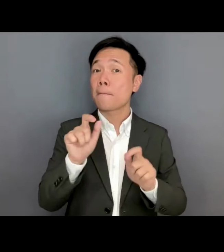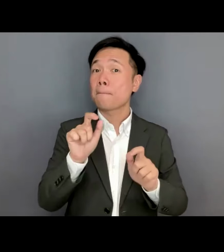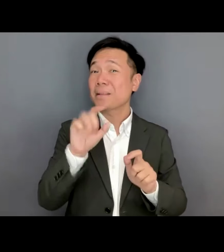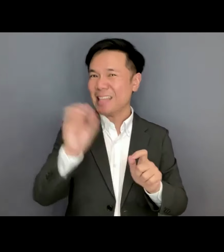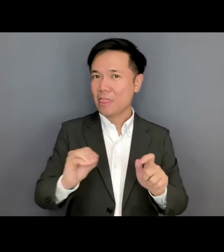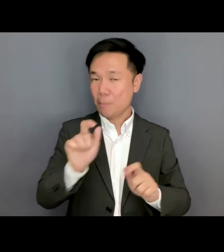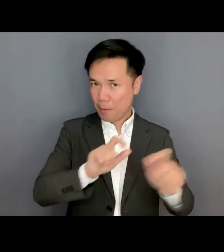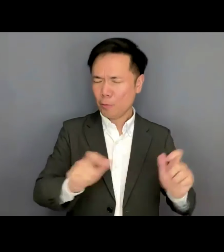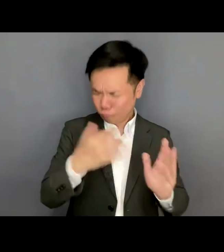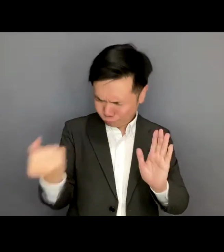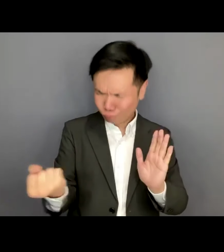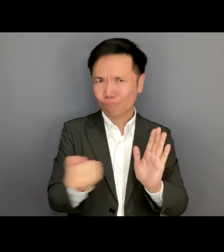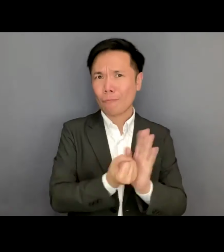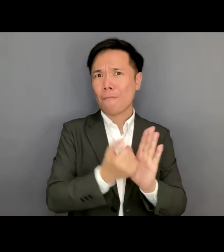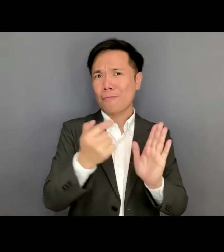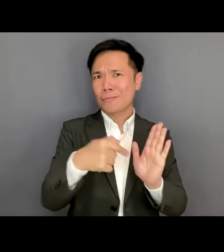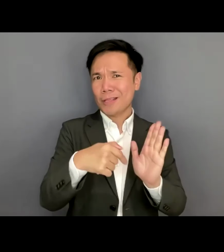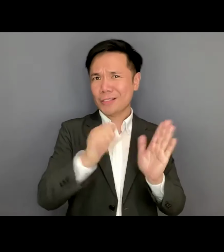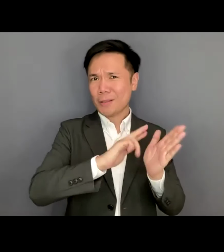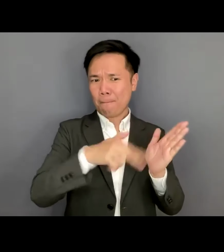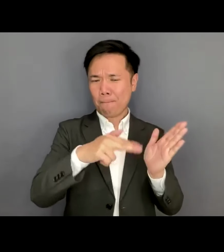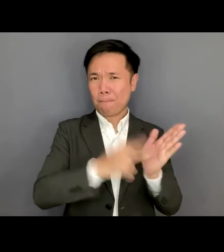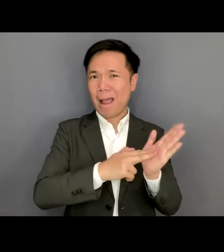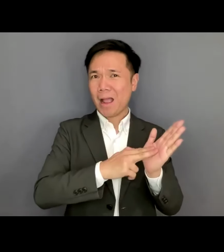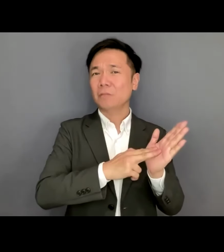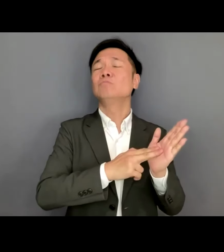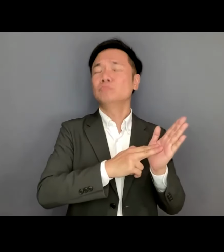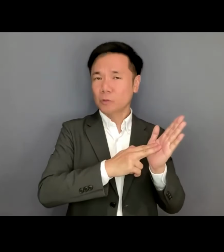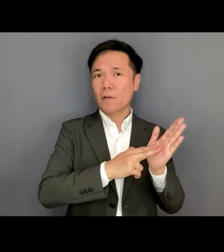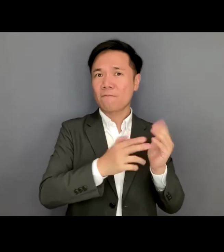dont notamment le and pacte the numérique mondial et la annexes, déclaration sur